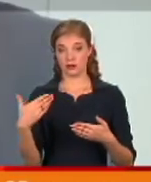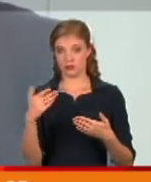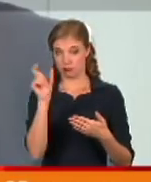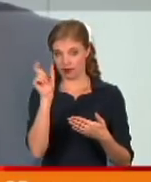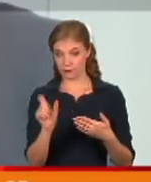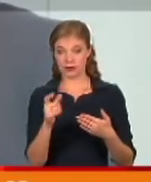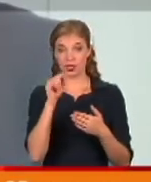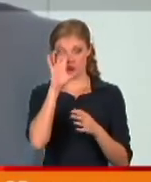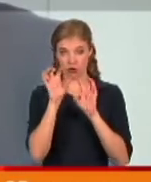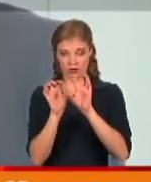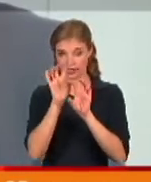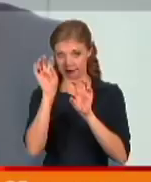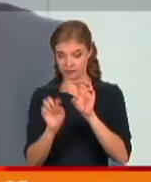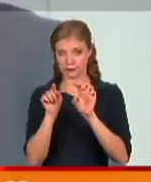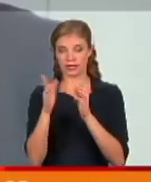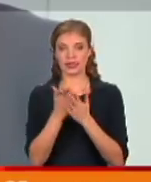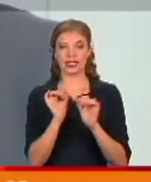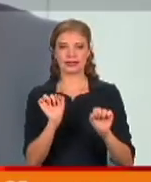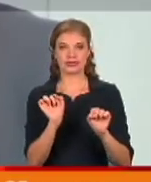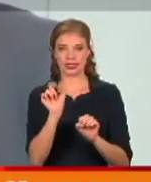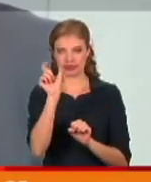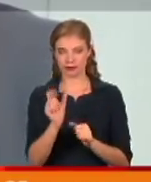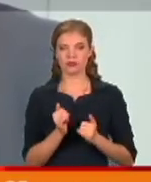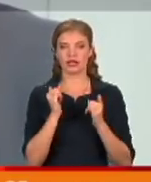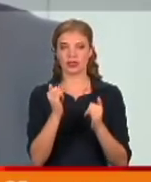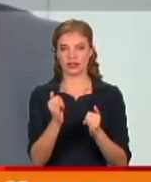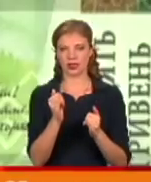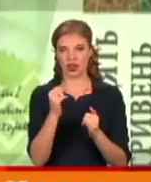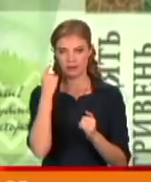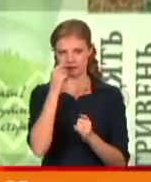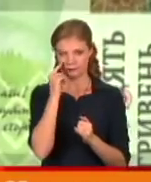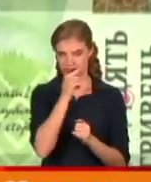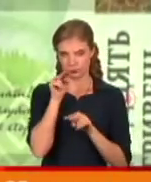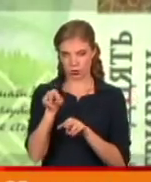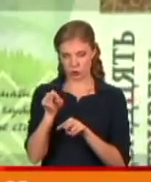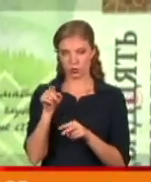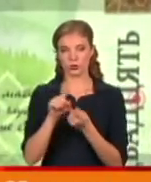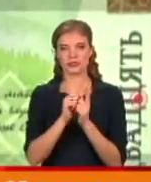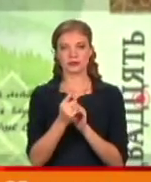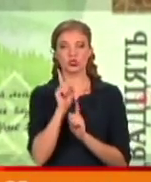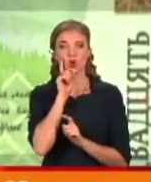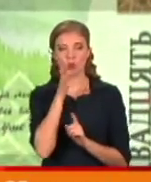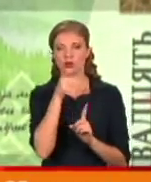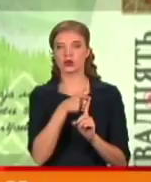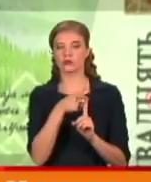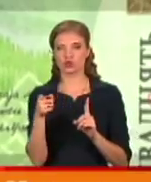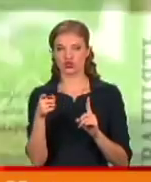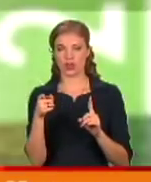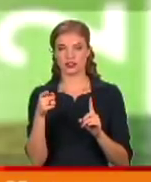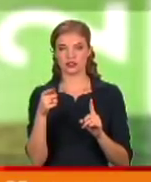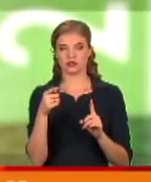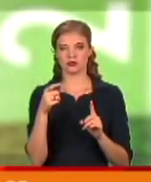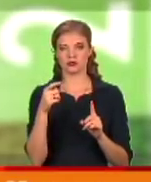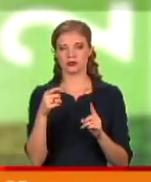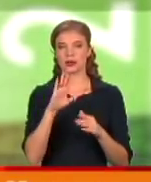портрета розташовано захисний елемент для візуального контролю, що змінює колір під час розглядання